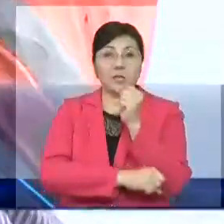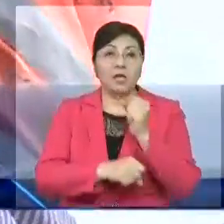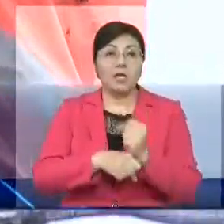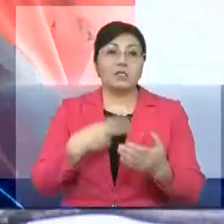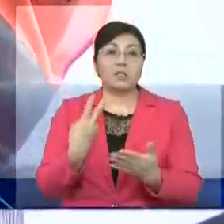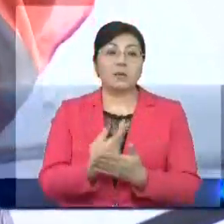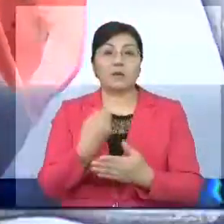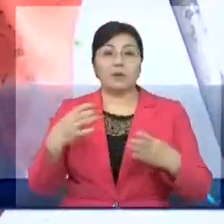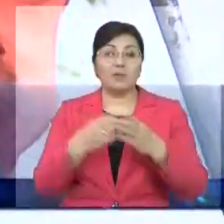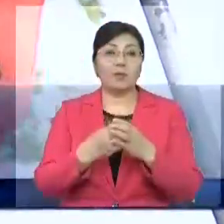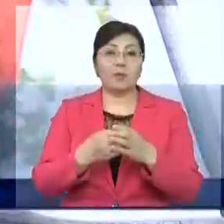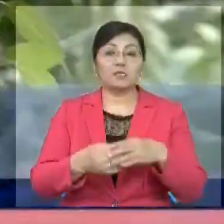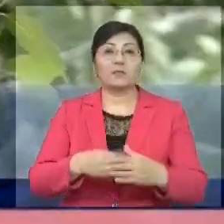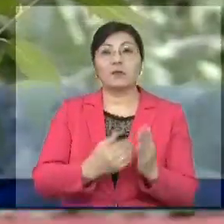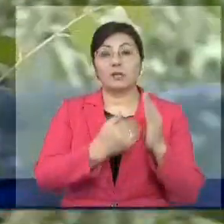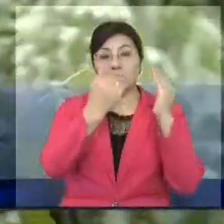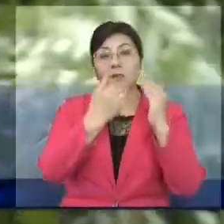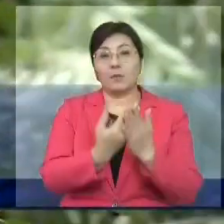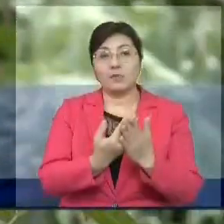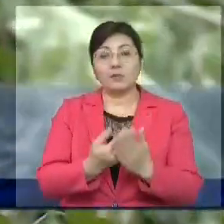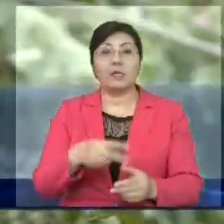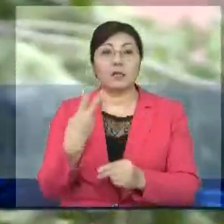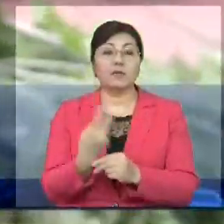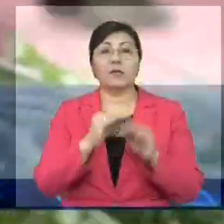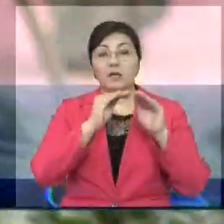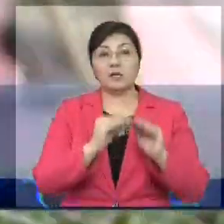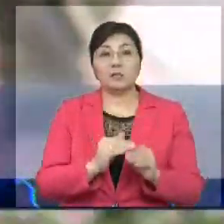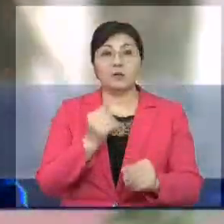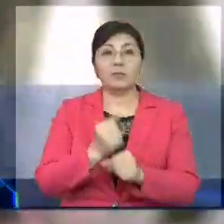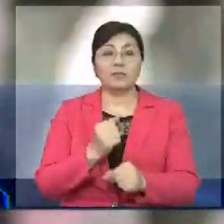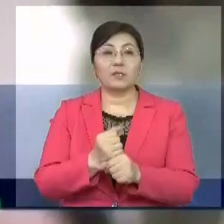делает обрезку наверху с помощью автоподъемника. Вторая снизу,